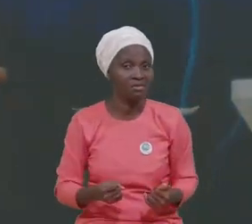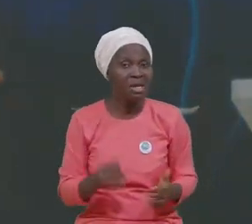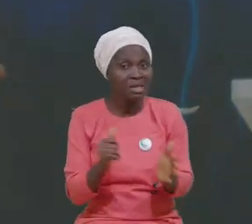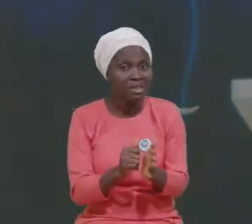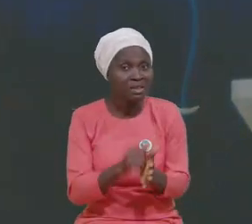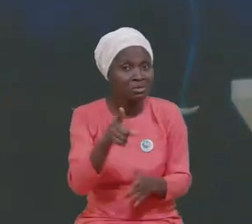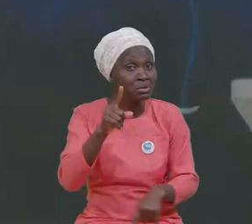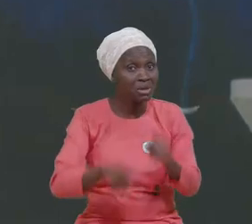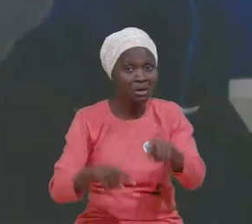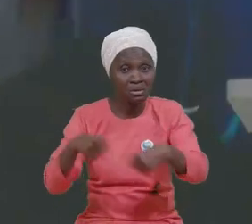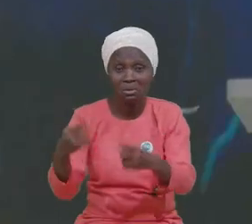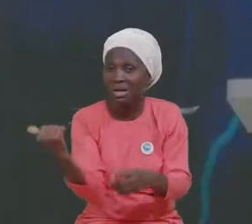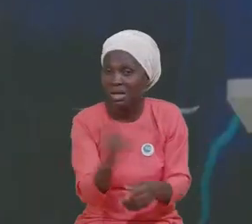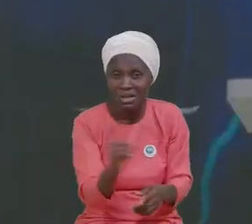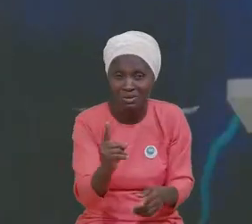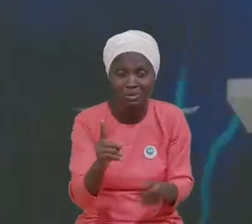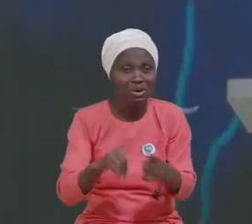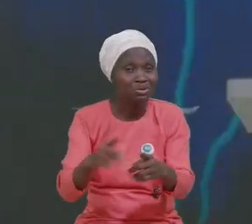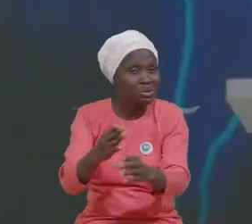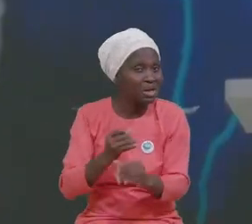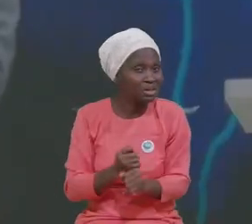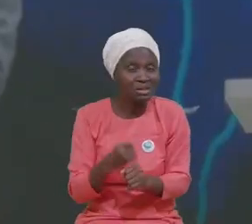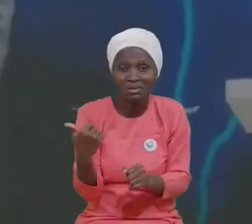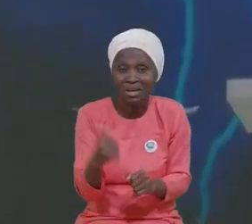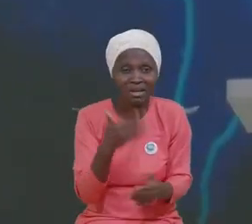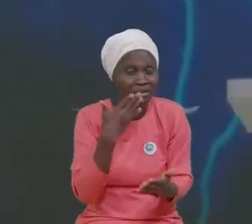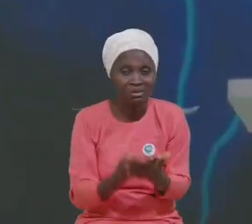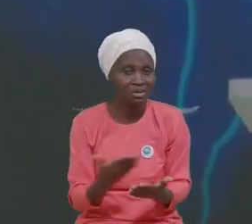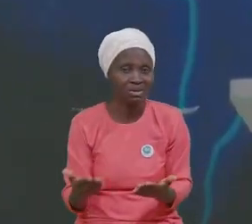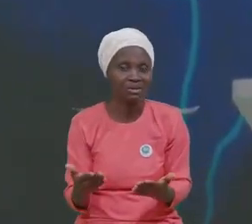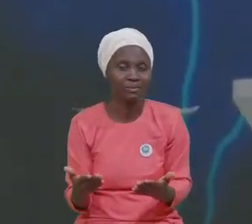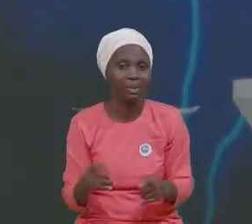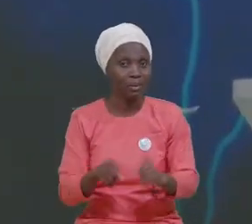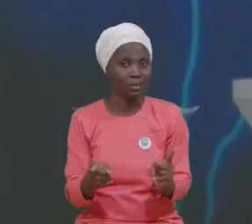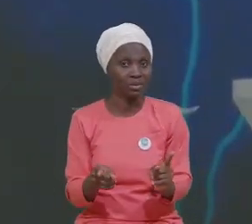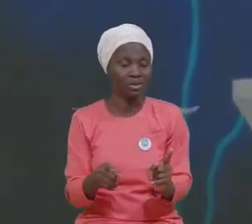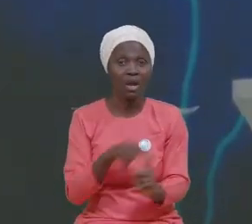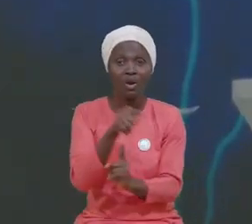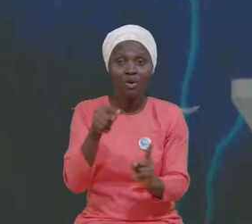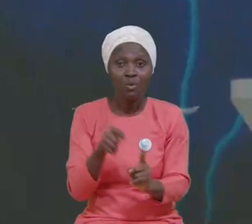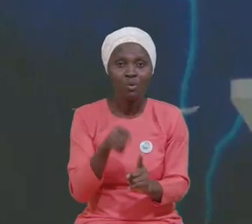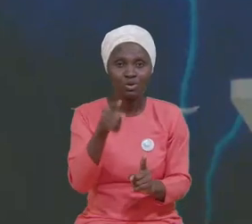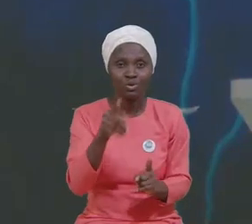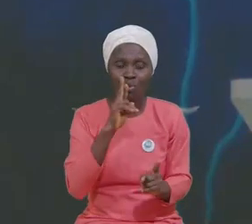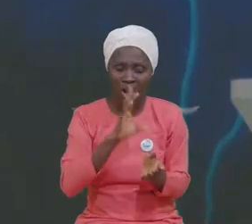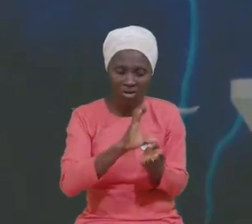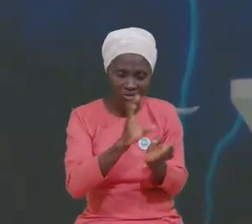Que vous ne pouvez aller nulle part, que vous ne pouvez rien réaliser. Mais, quand vous êtes